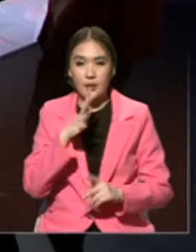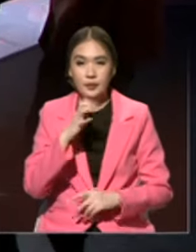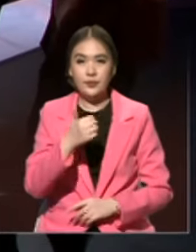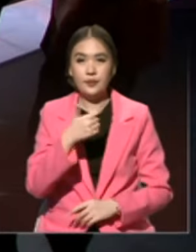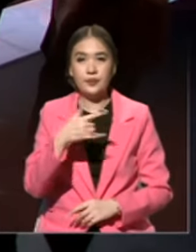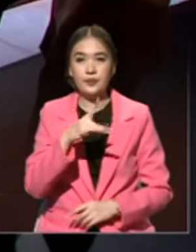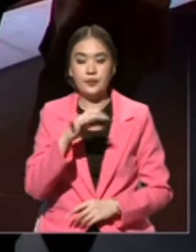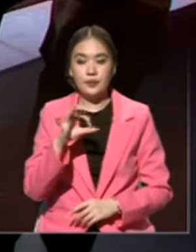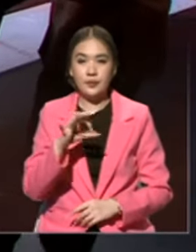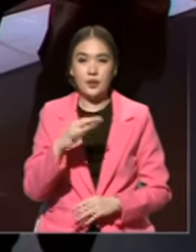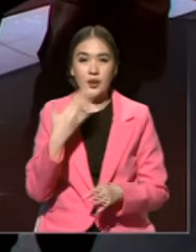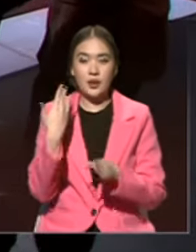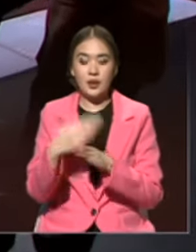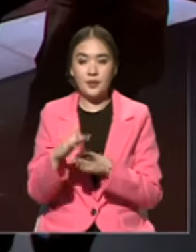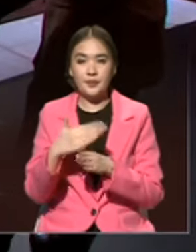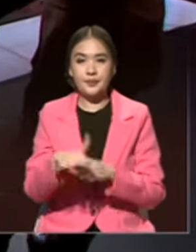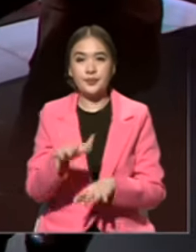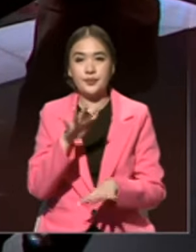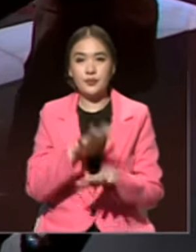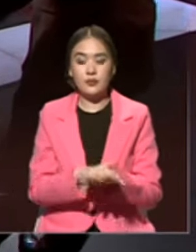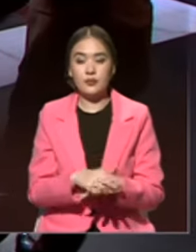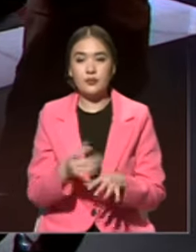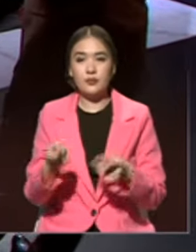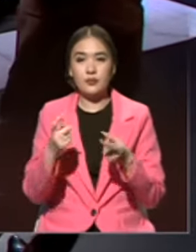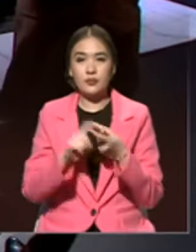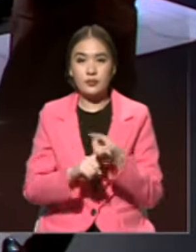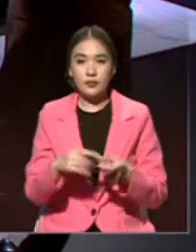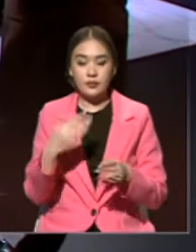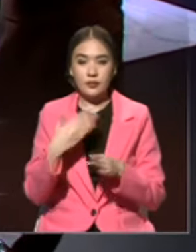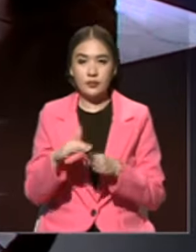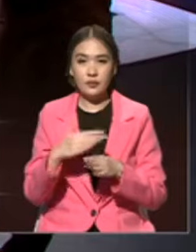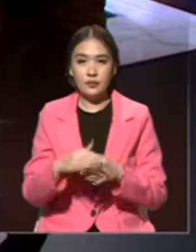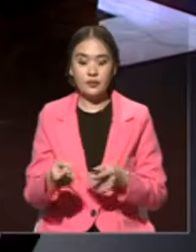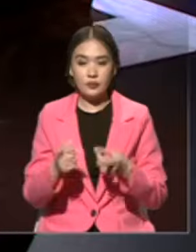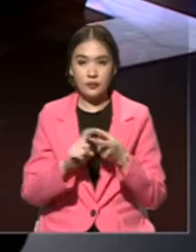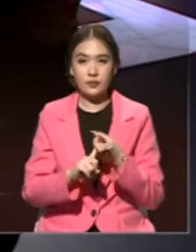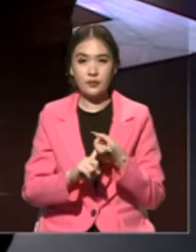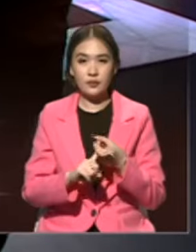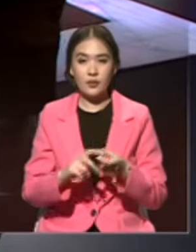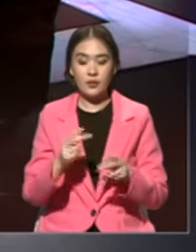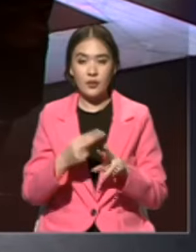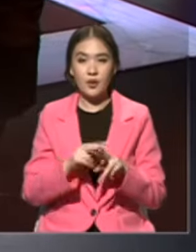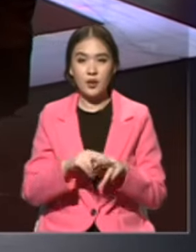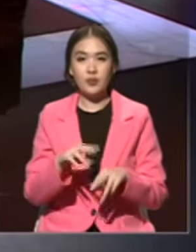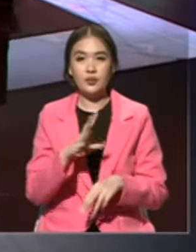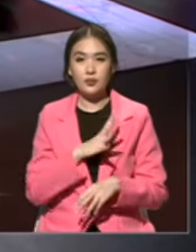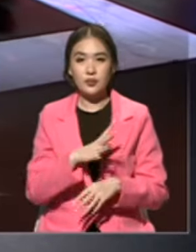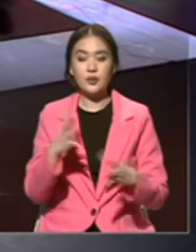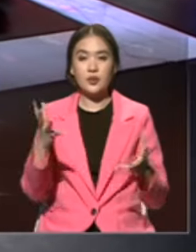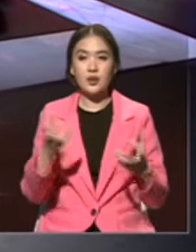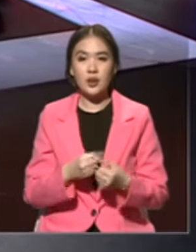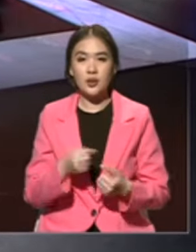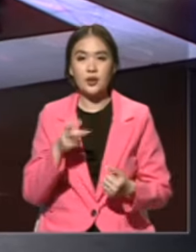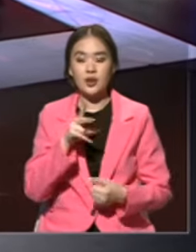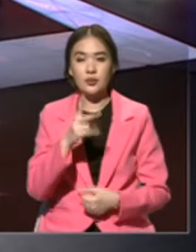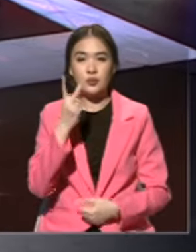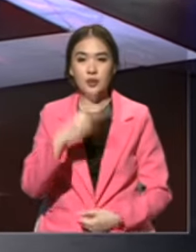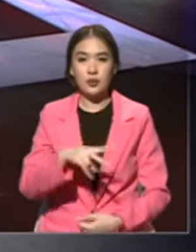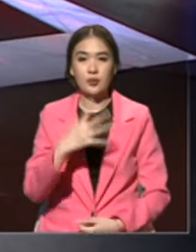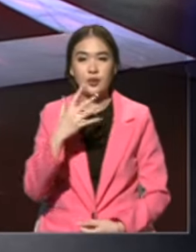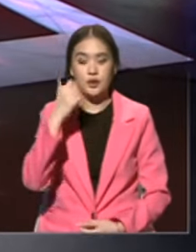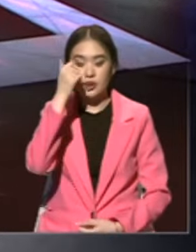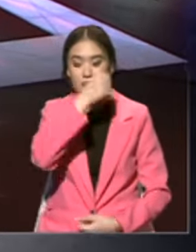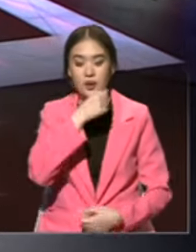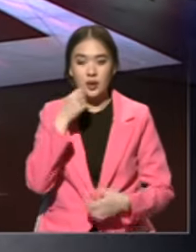агрокредиттік банк жүйелерінен, несиелендіру жүйелерінен несие алған, кредит алған азаматтарымыз 2025 жылға дейін